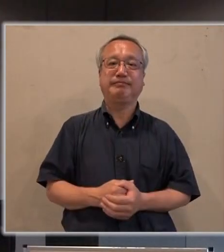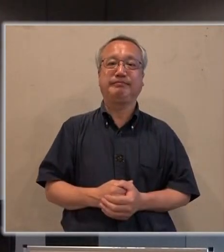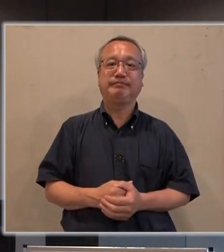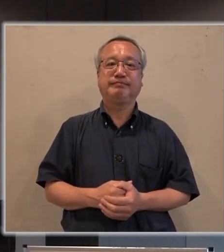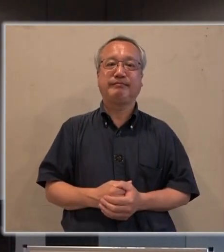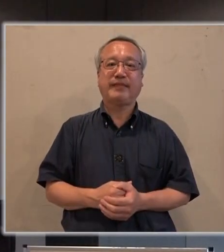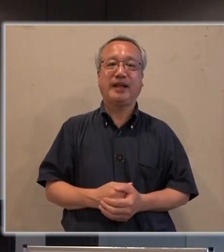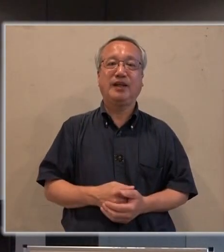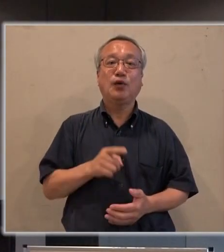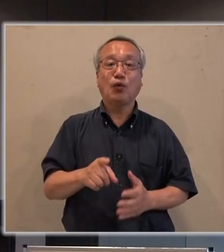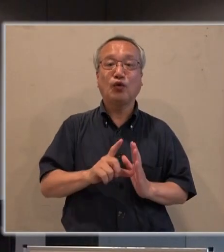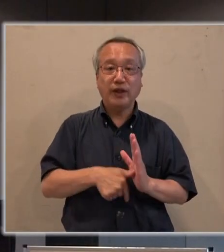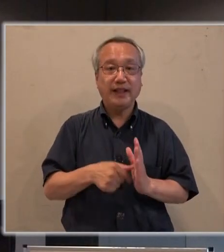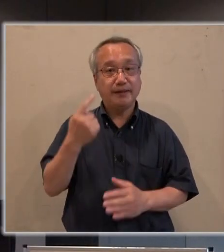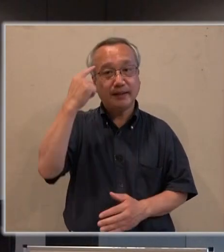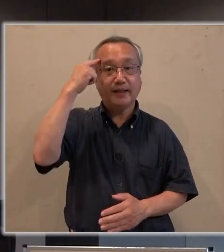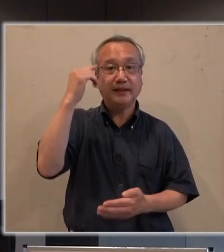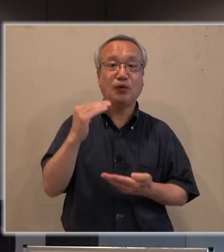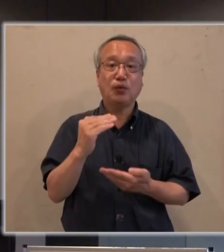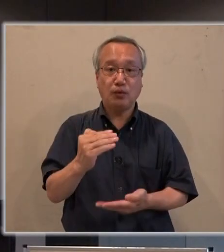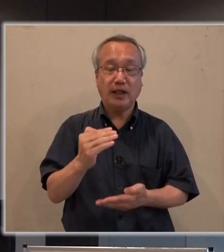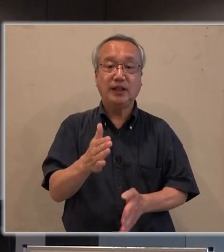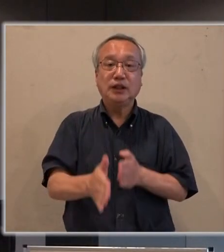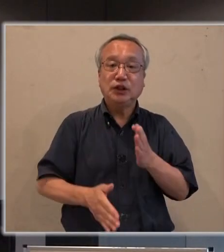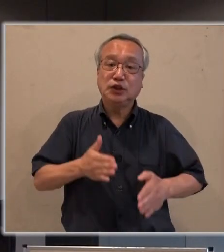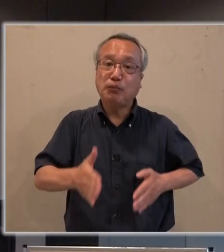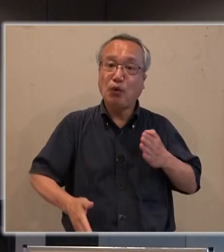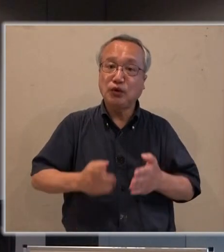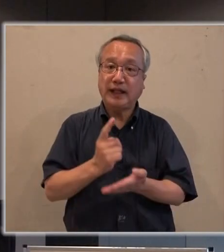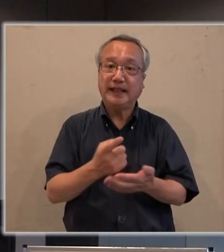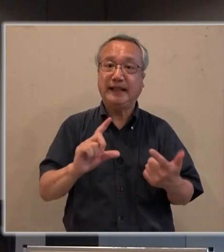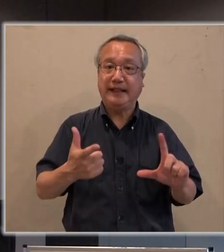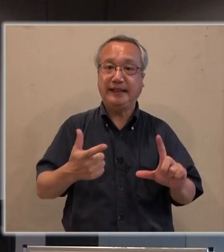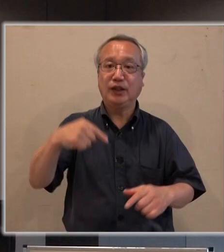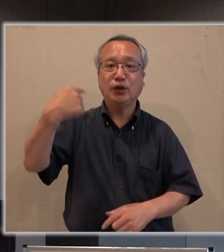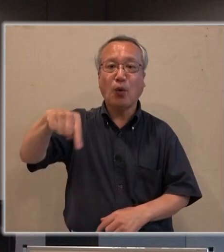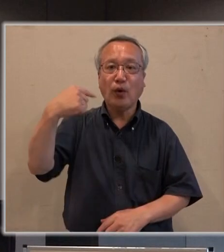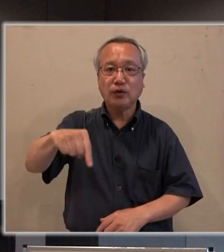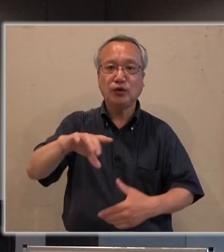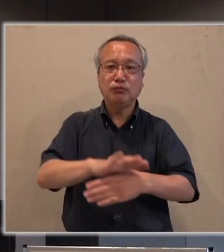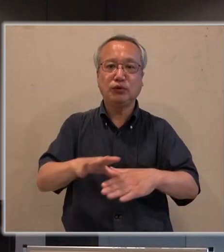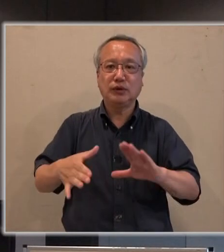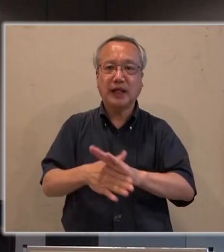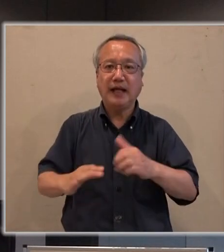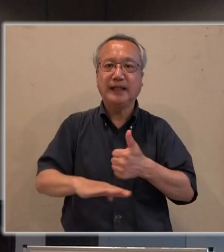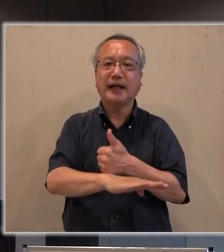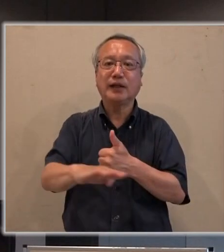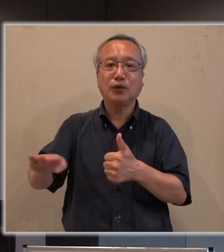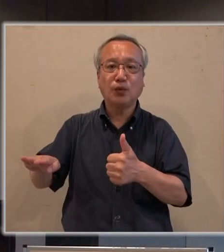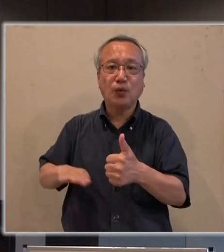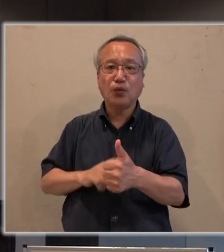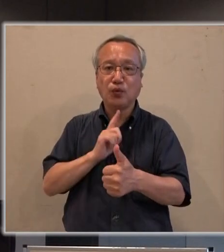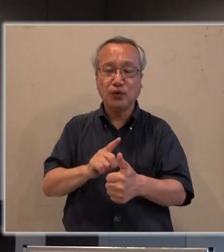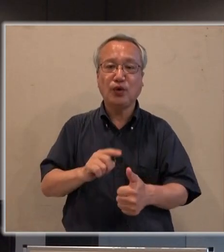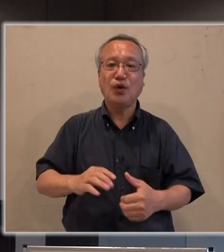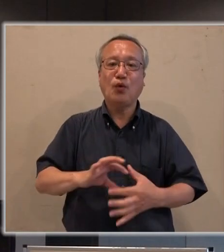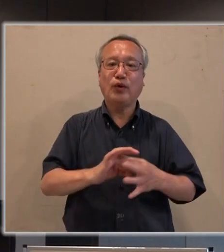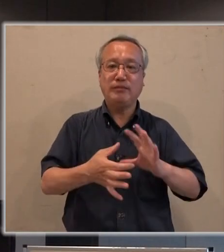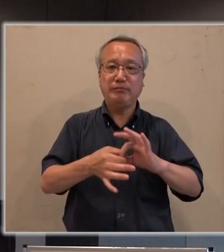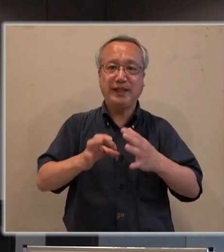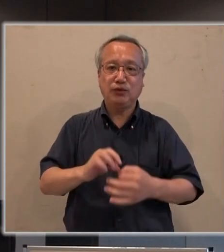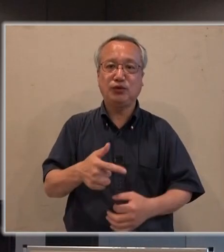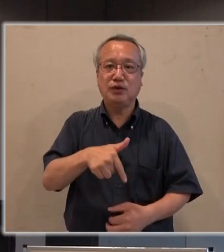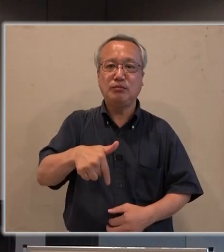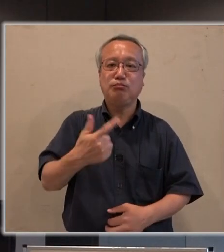そこで感じたのは、スポーツだけでない教育、文化、環境というオリンピックムーブメントの要素